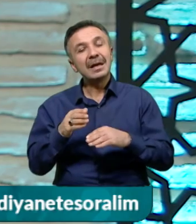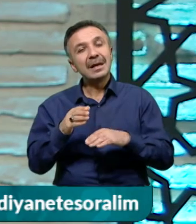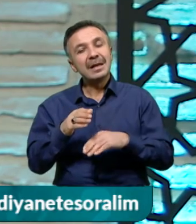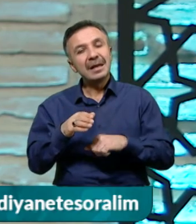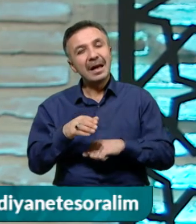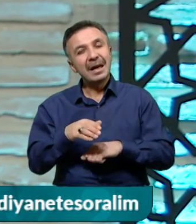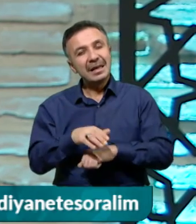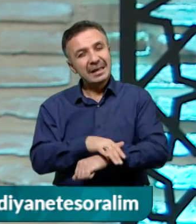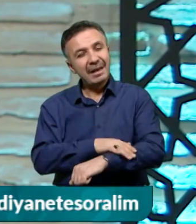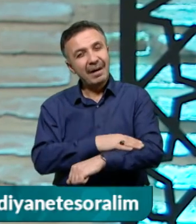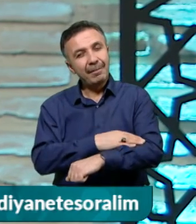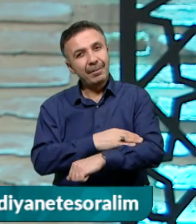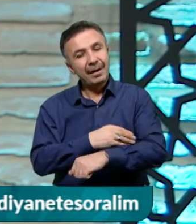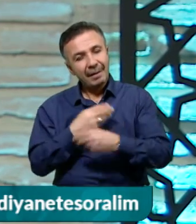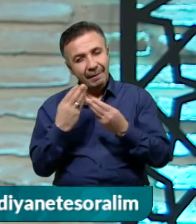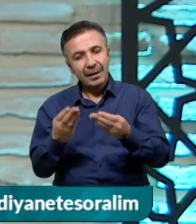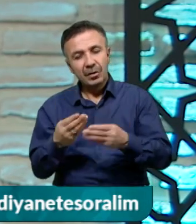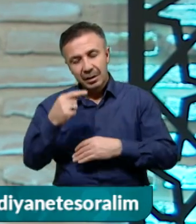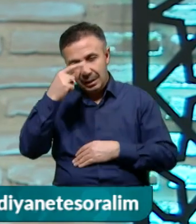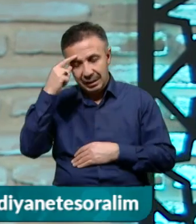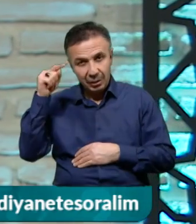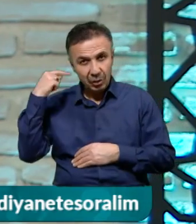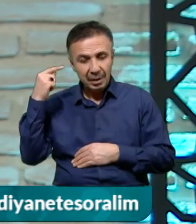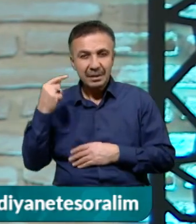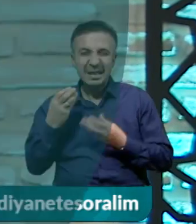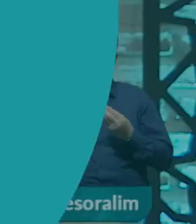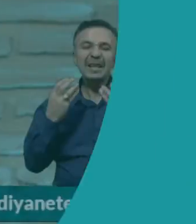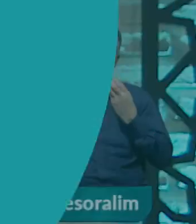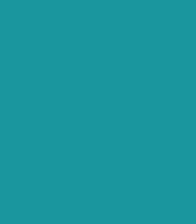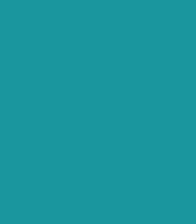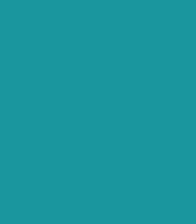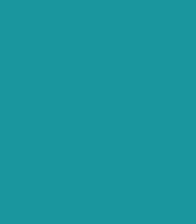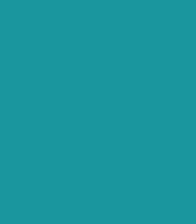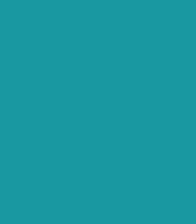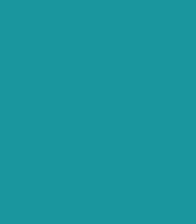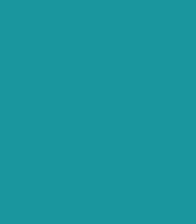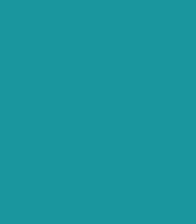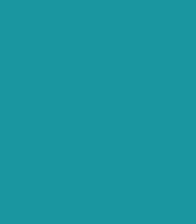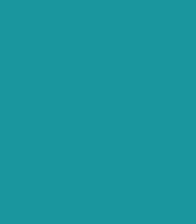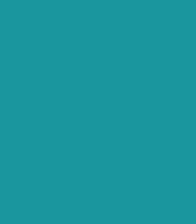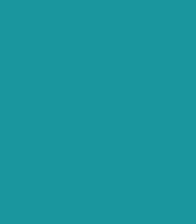Hasenat karşılık veriyor inşallah düşüncelerimiz iyi olur ve hayata geçiririz diyelim